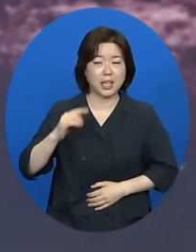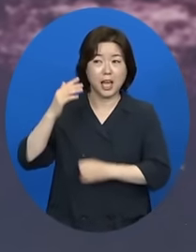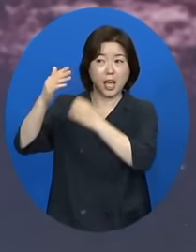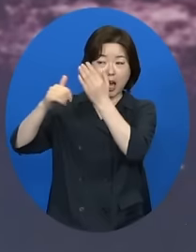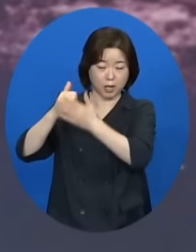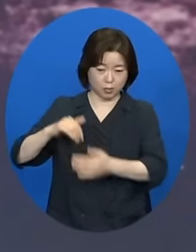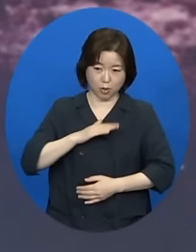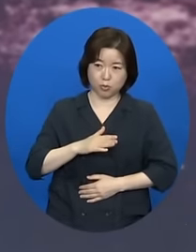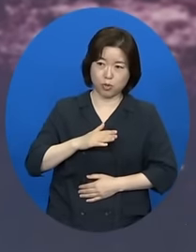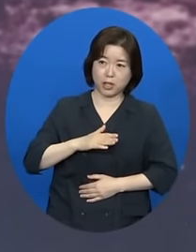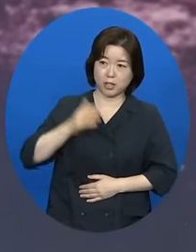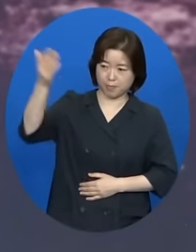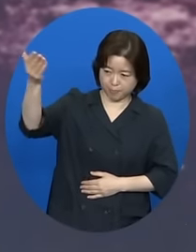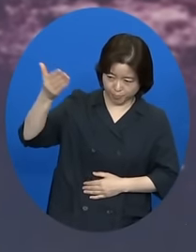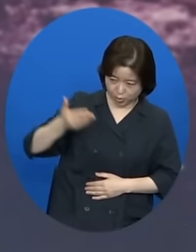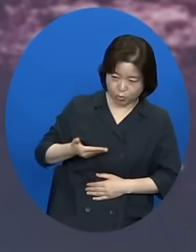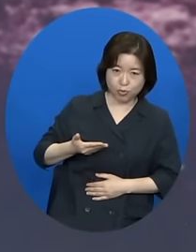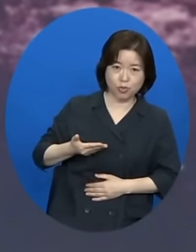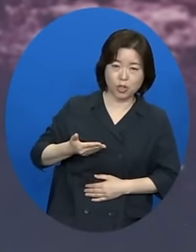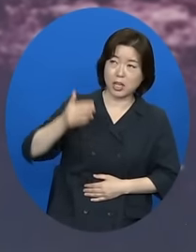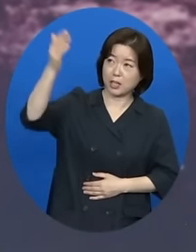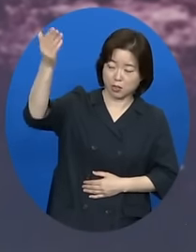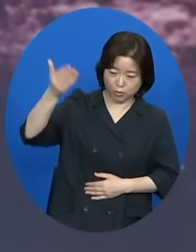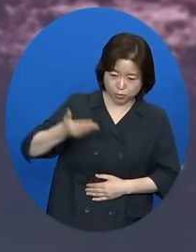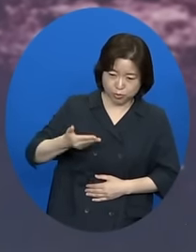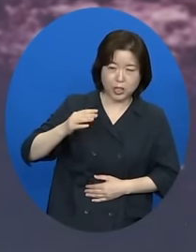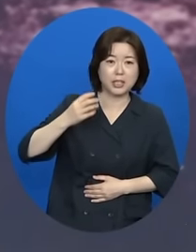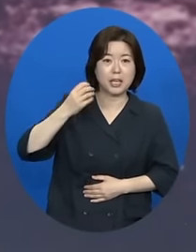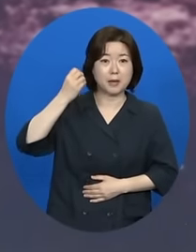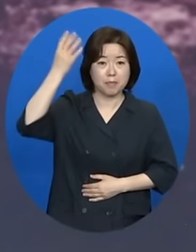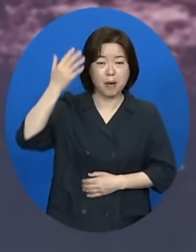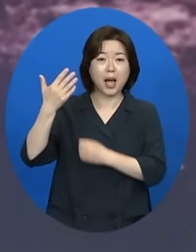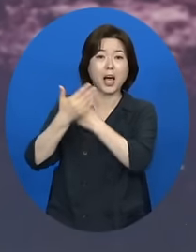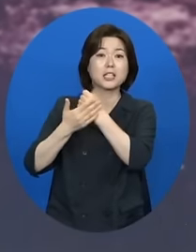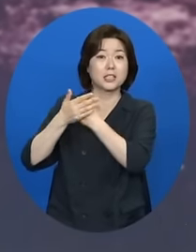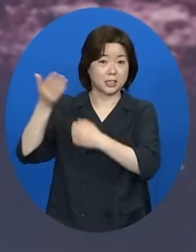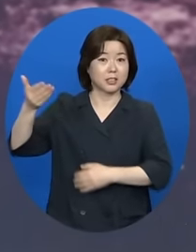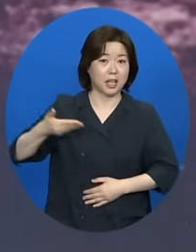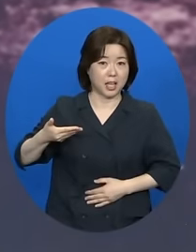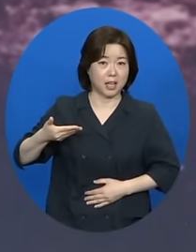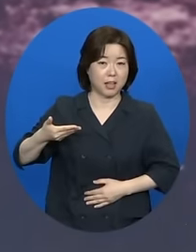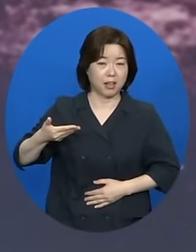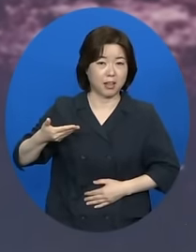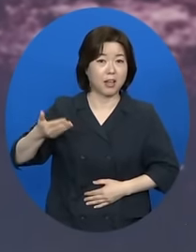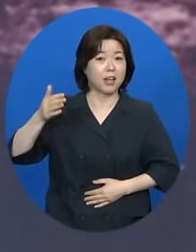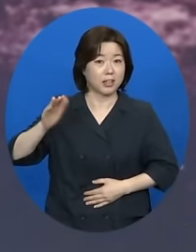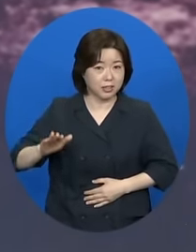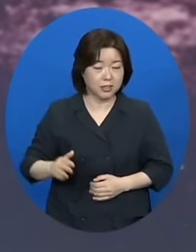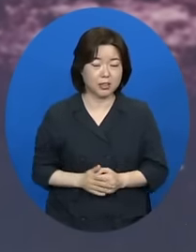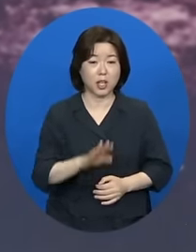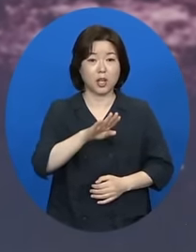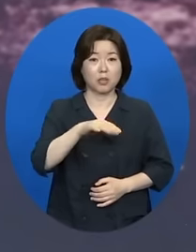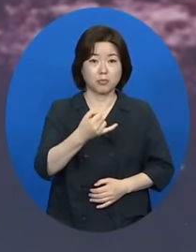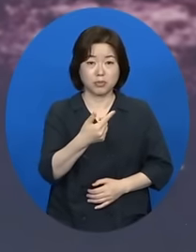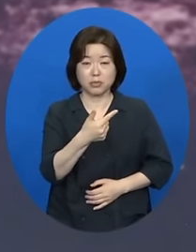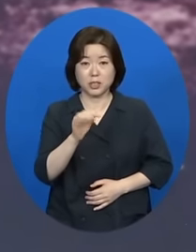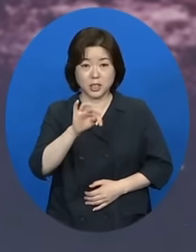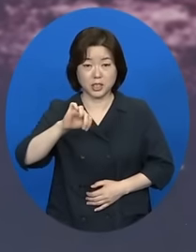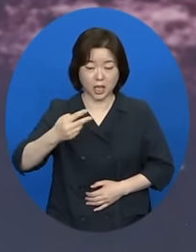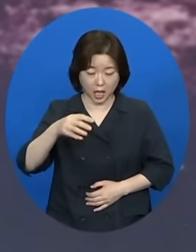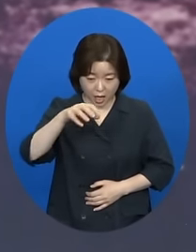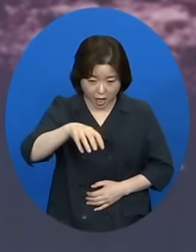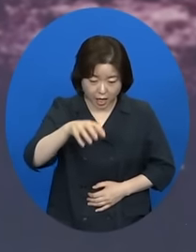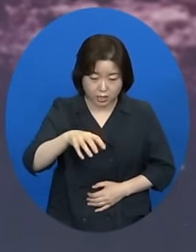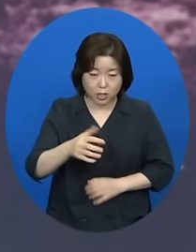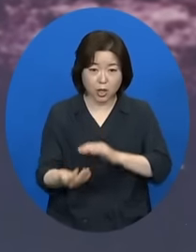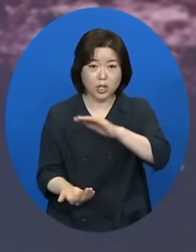사이의 수직적인 차원에서 벌어지는 이 망각의 은혜입니다. 그런데 이 분열에서 벌어진 은혜는